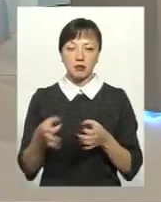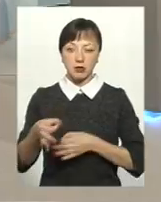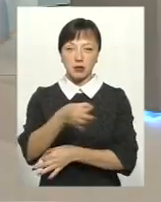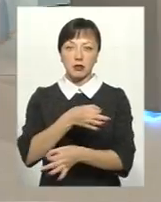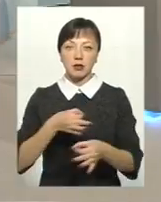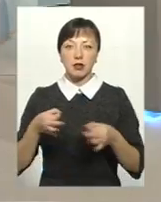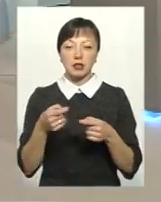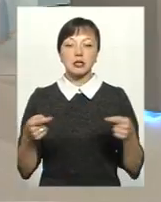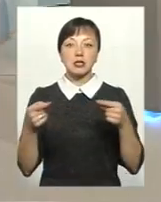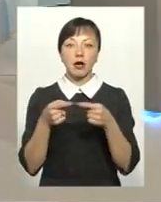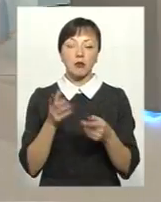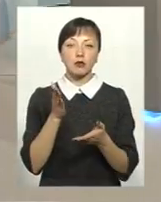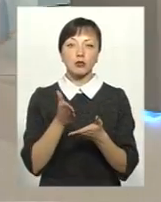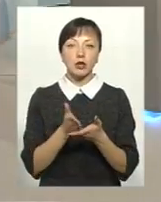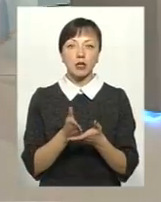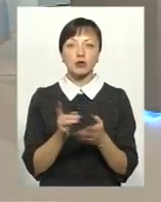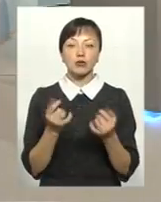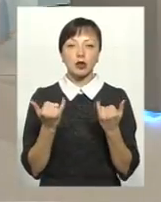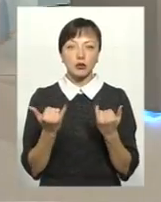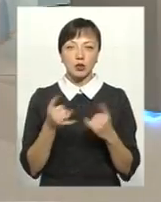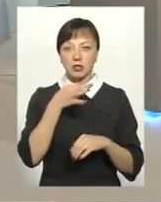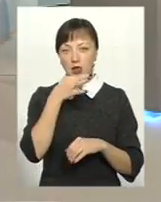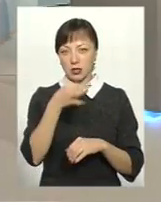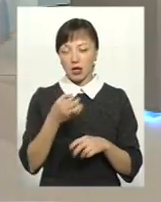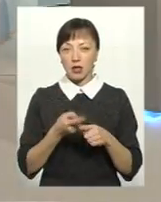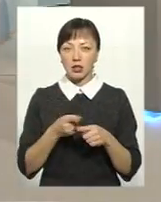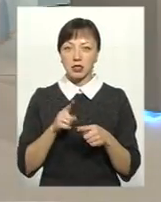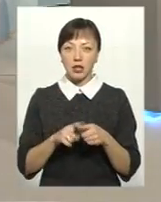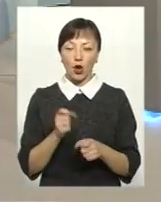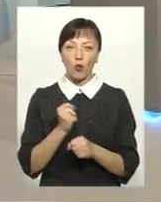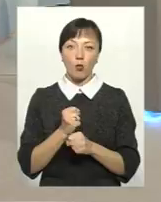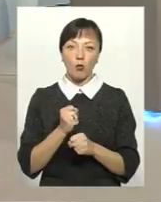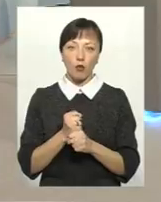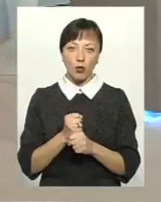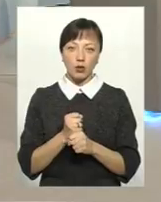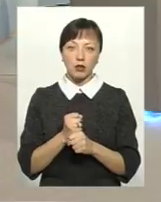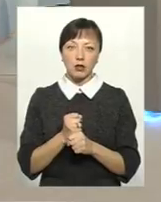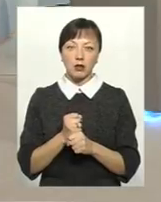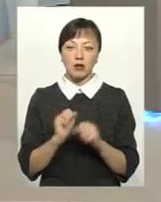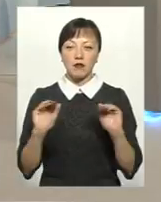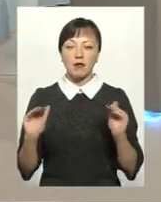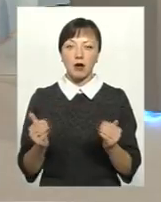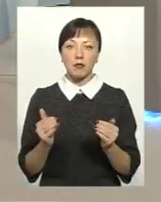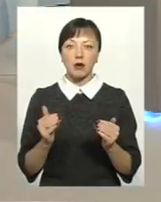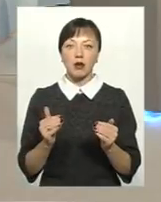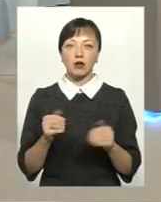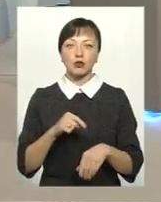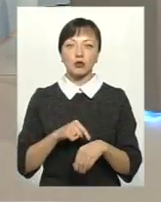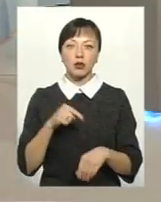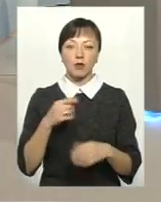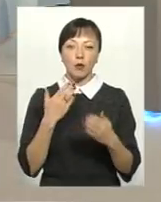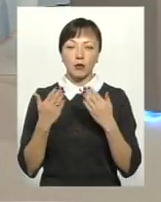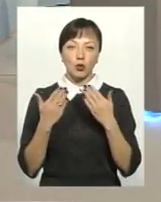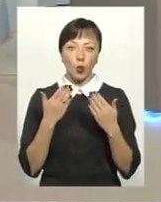от безпосередньо ті, що я тільки що сказала. Тобто це робота в рамках гендерно-чутливого підходу